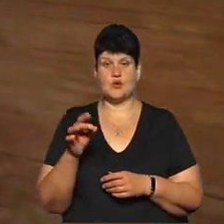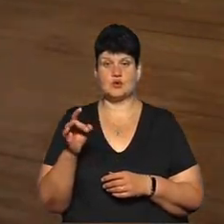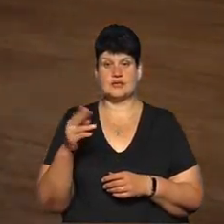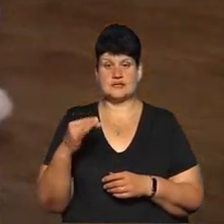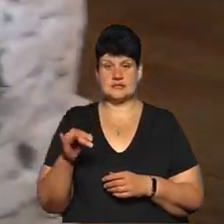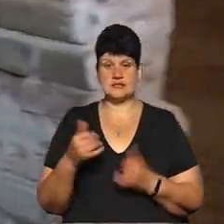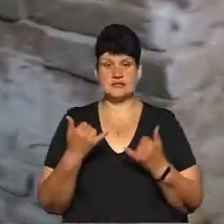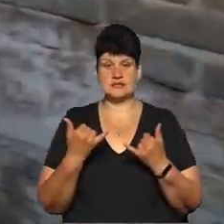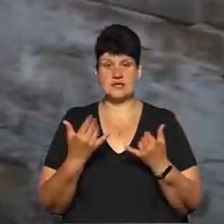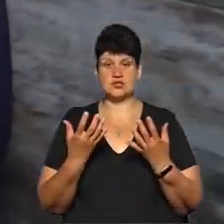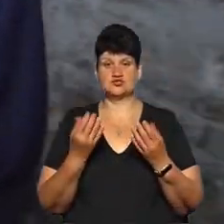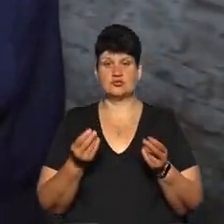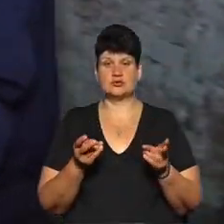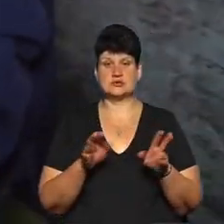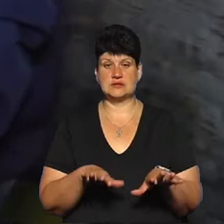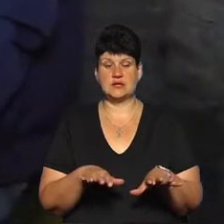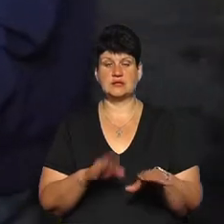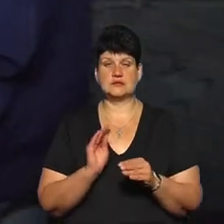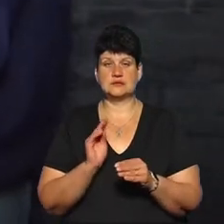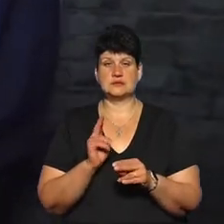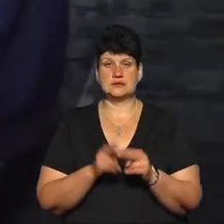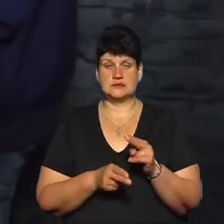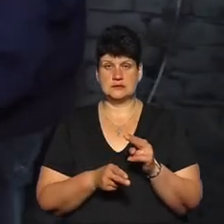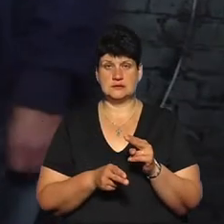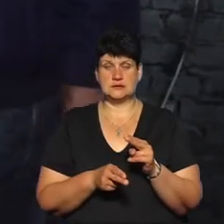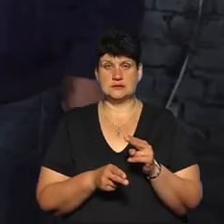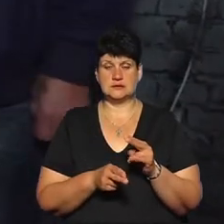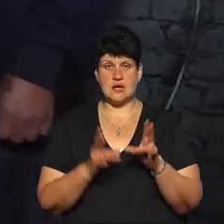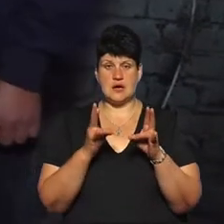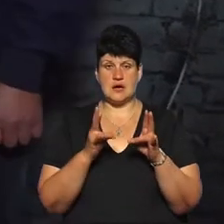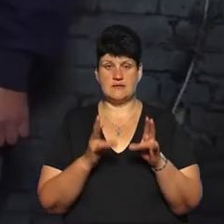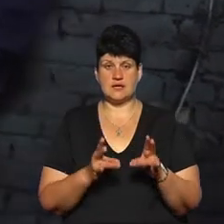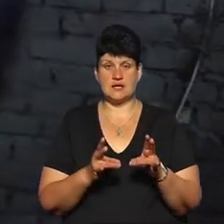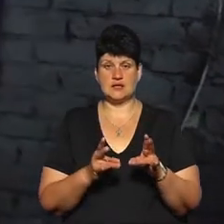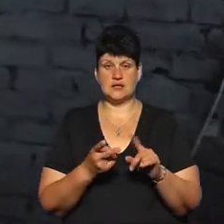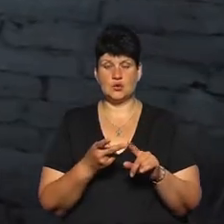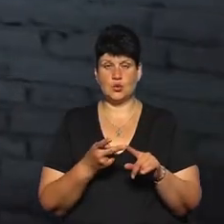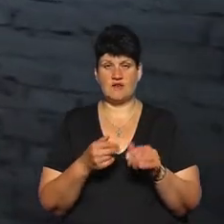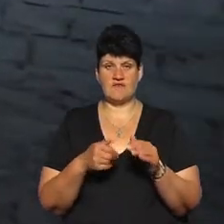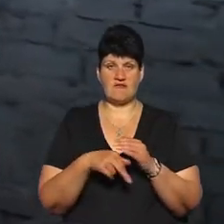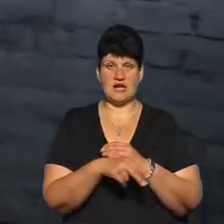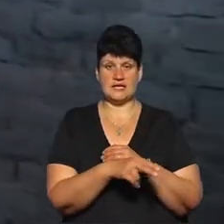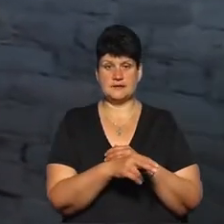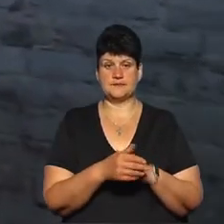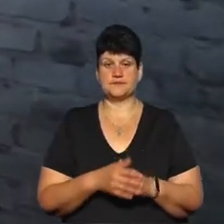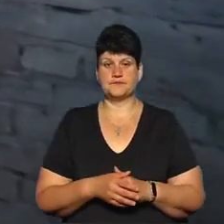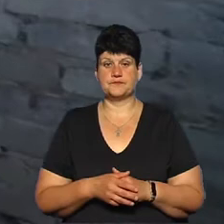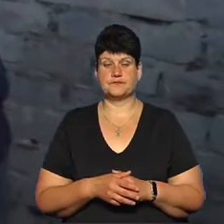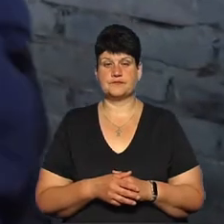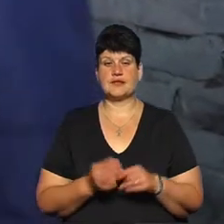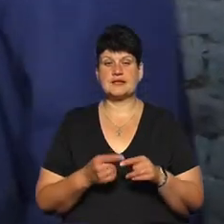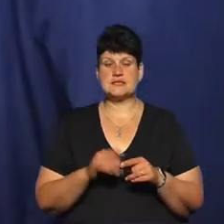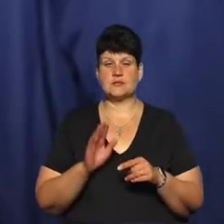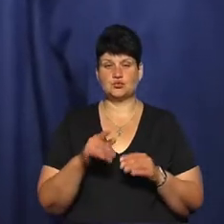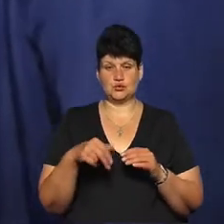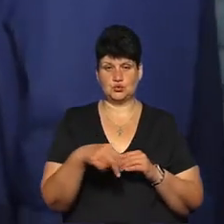залишилося доробити аварійний другий вихід. То буде сюди. У